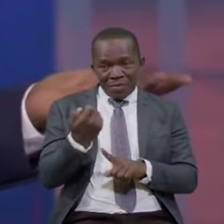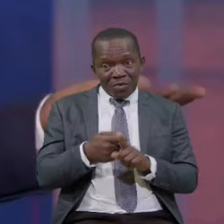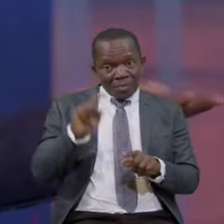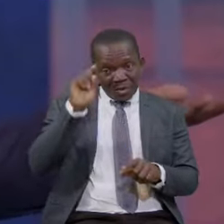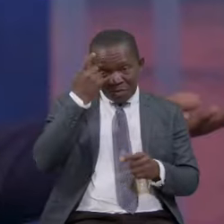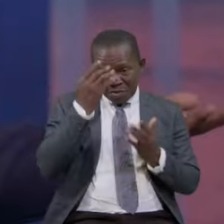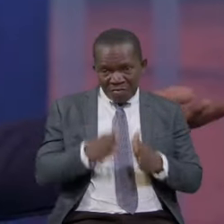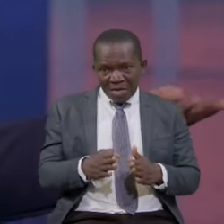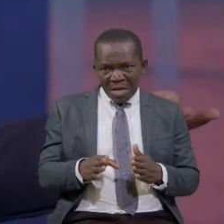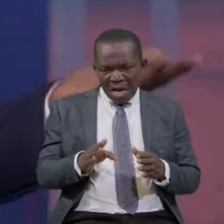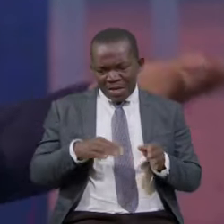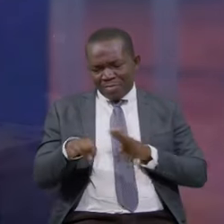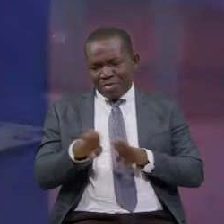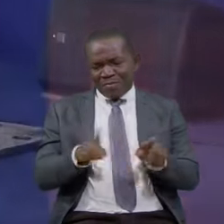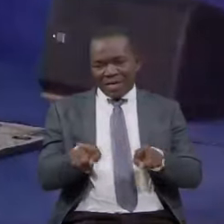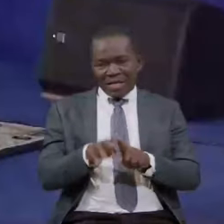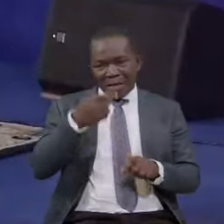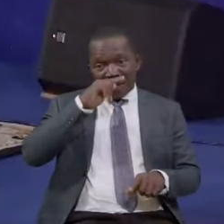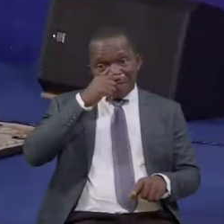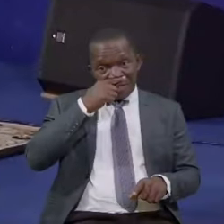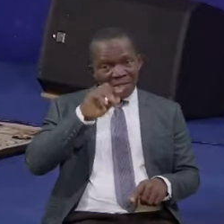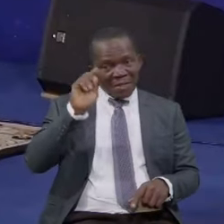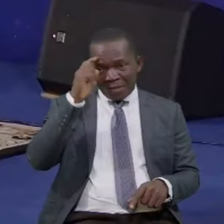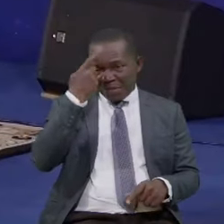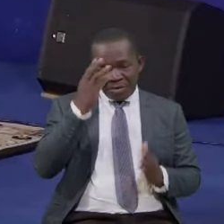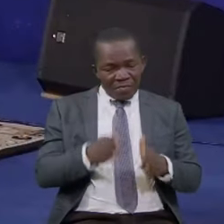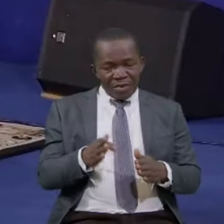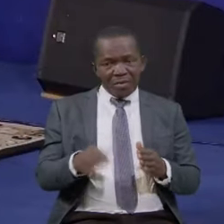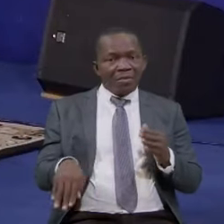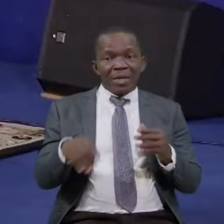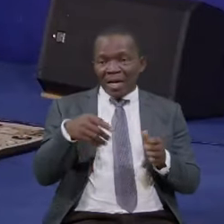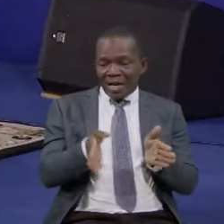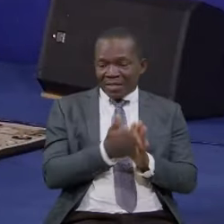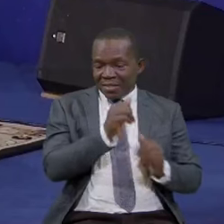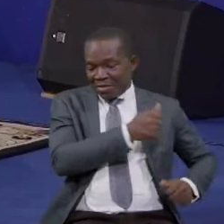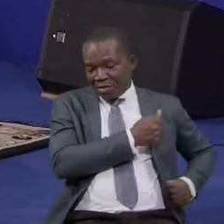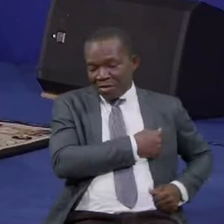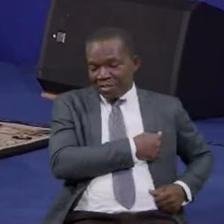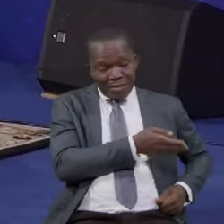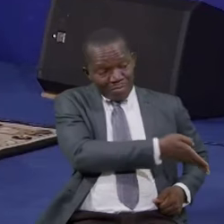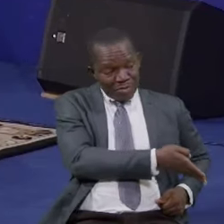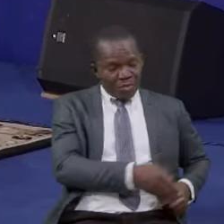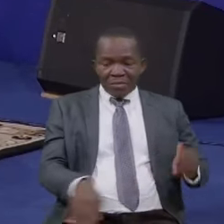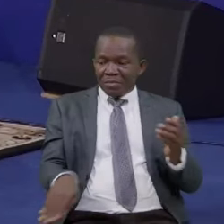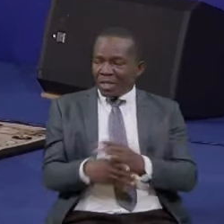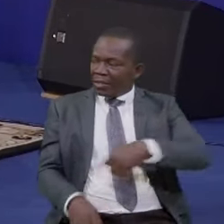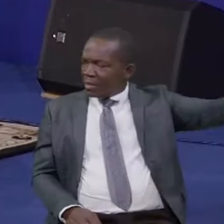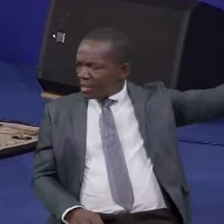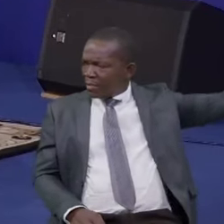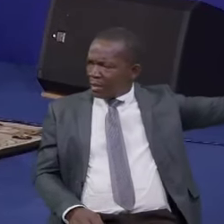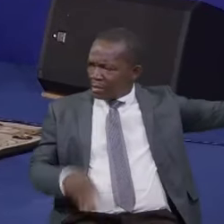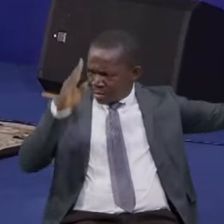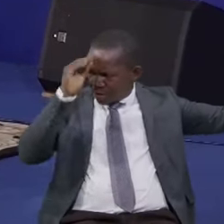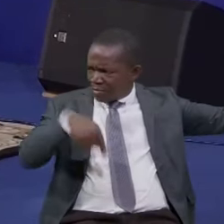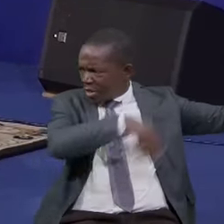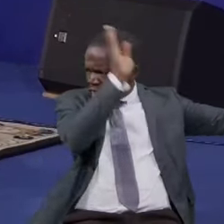bébé il va même pas te prendre au sérieux le gouverneur va demander ah pourquoi tu m'as amené un une femme paraî chez moi